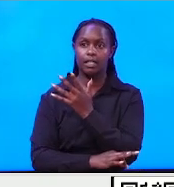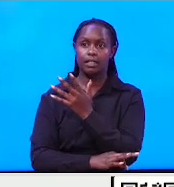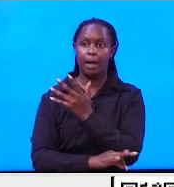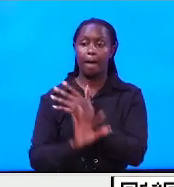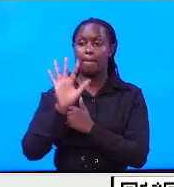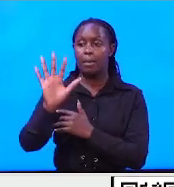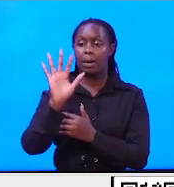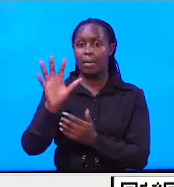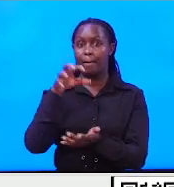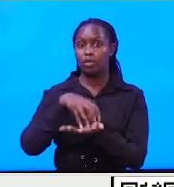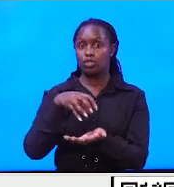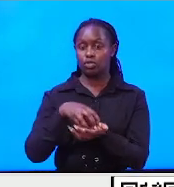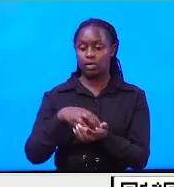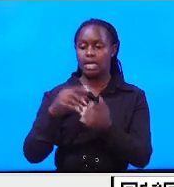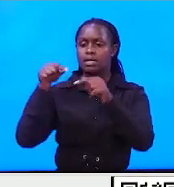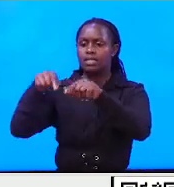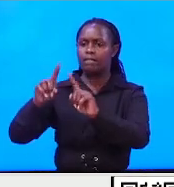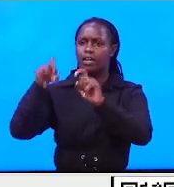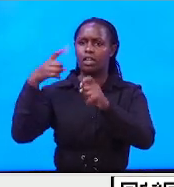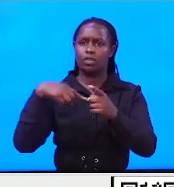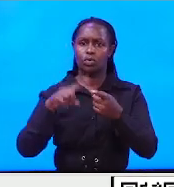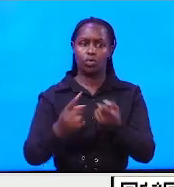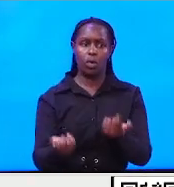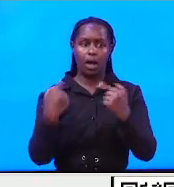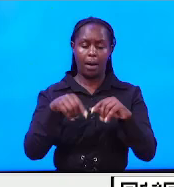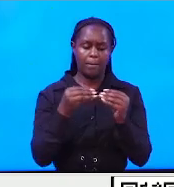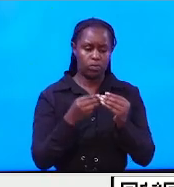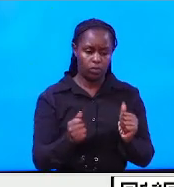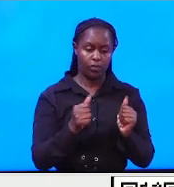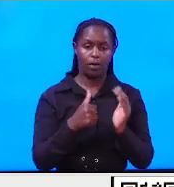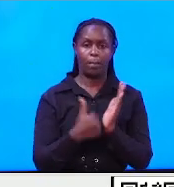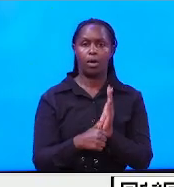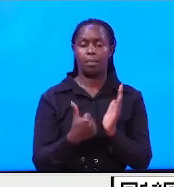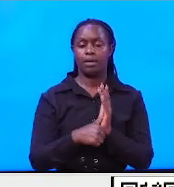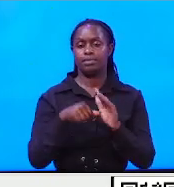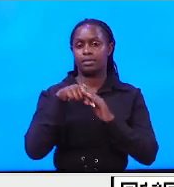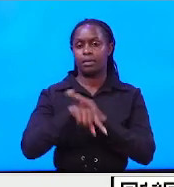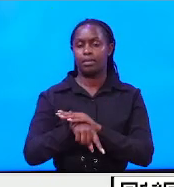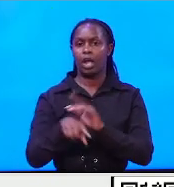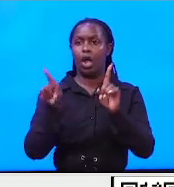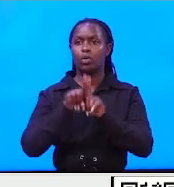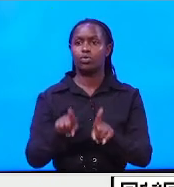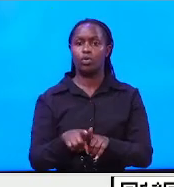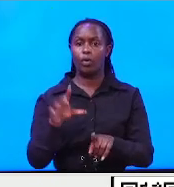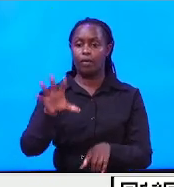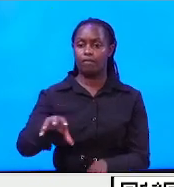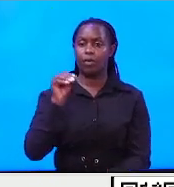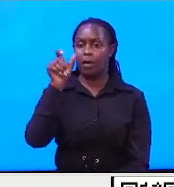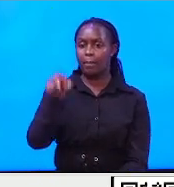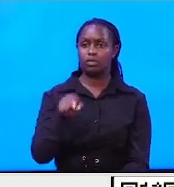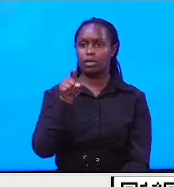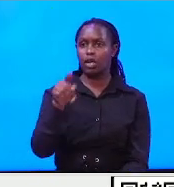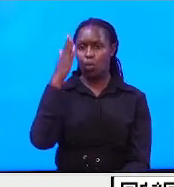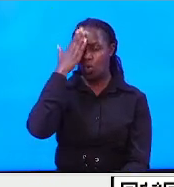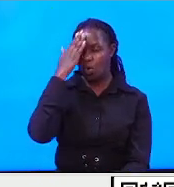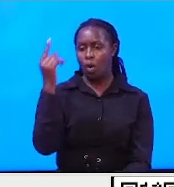kwake, aweze kuangalia jambo hili kwa kindani sana, na tuweze kumpata mtu huyu, na si yeye peke yake,